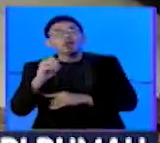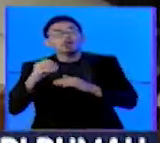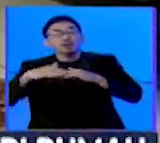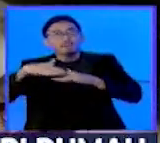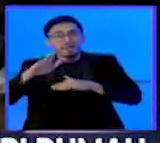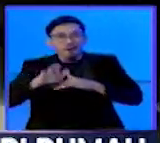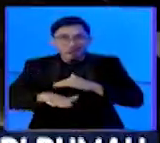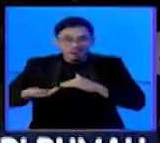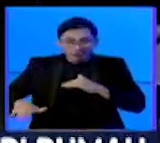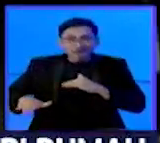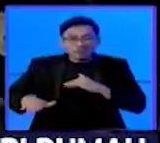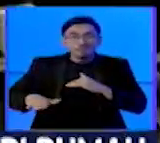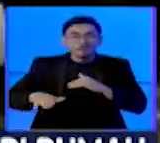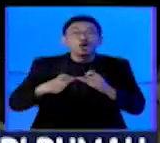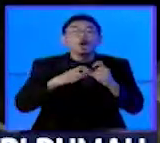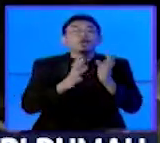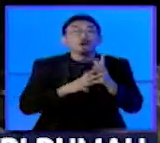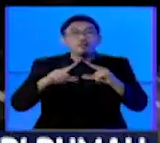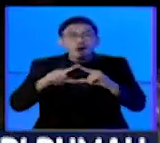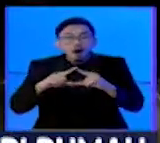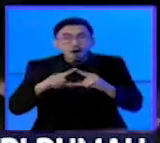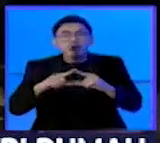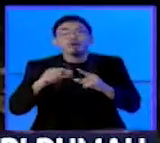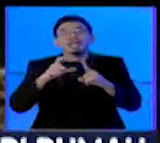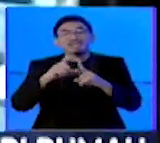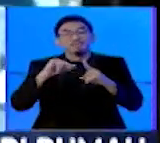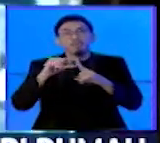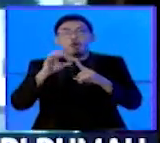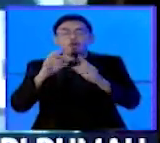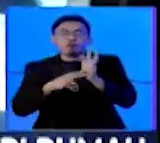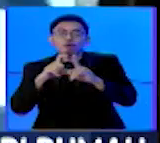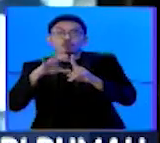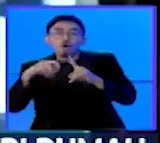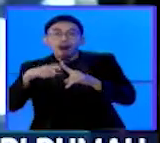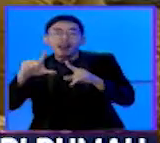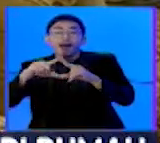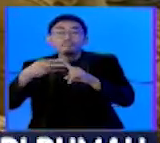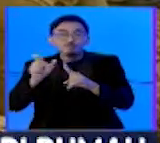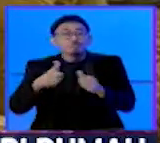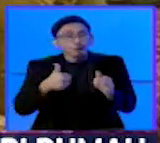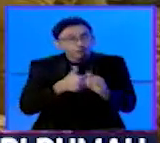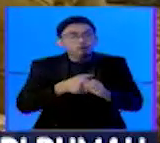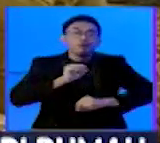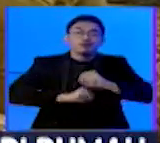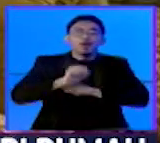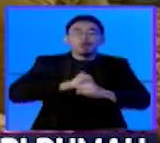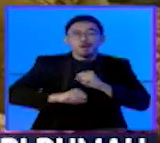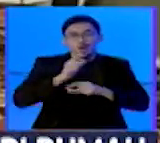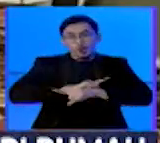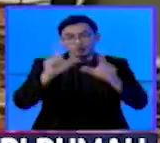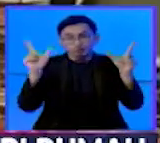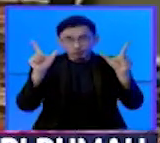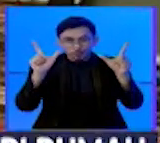85 Pondok Labu, Jakarta Selatan. Didampingi orang tua, siswa antusias mengikuti acara pelepasan siswa kelas 9 melalui